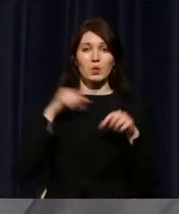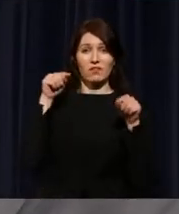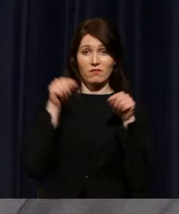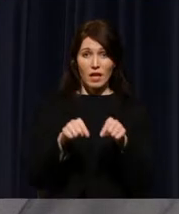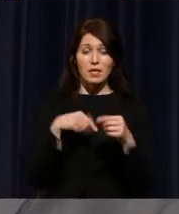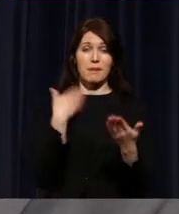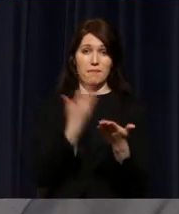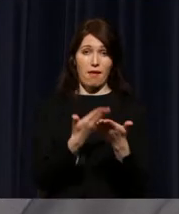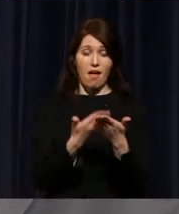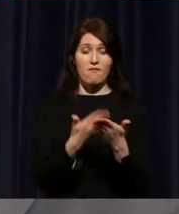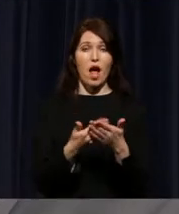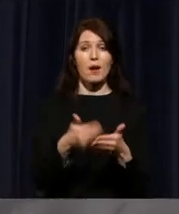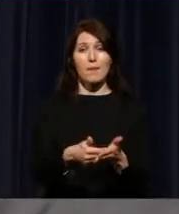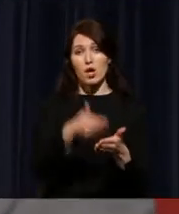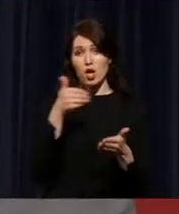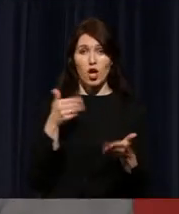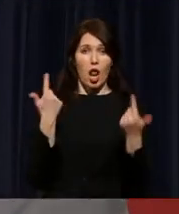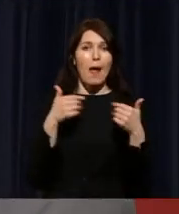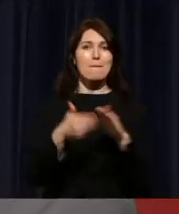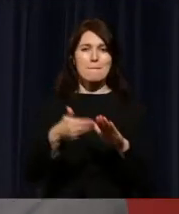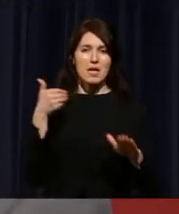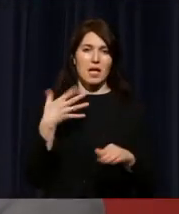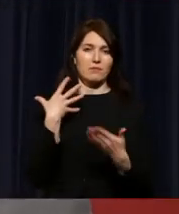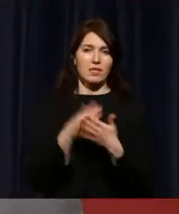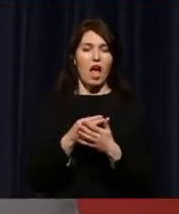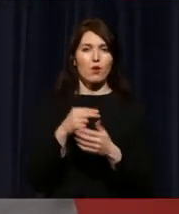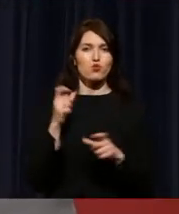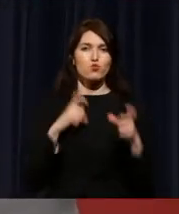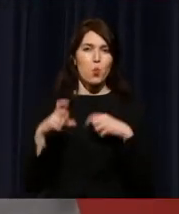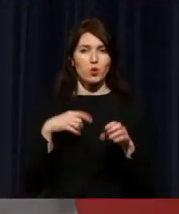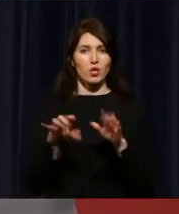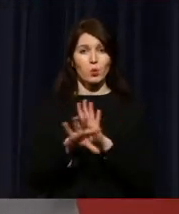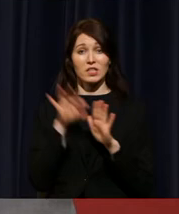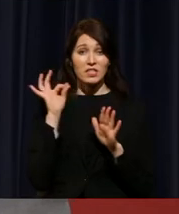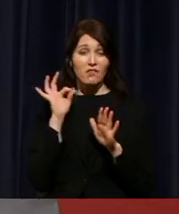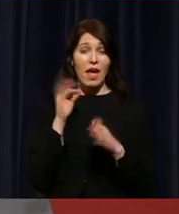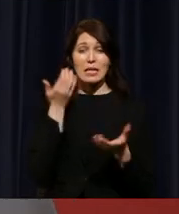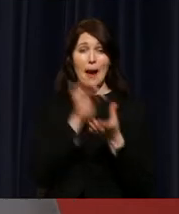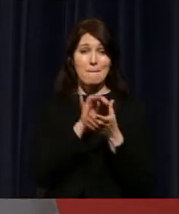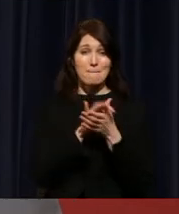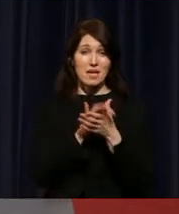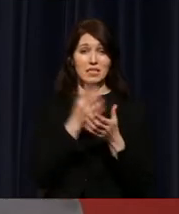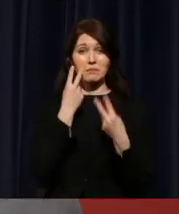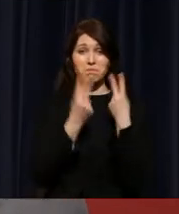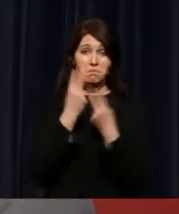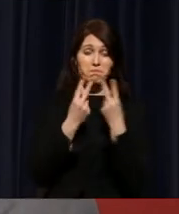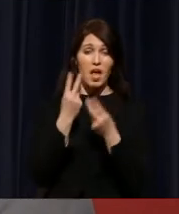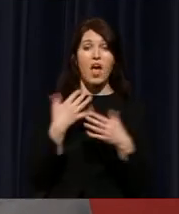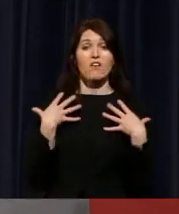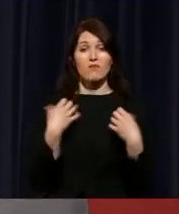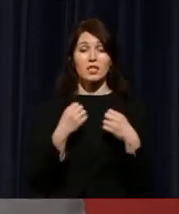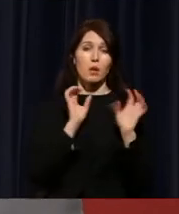piedāvājam priekšlaicīgi vēl pirms savas studiju pamati izvēles iepazīties ar šīm te